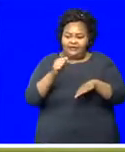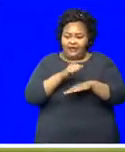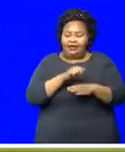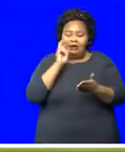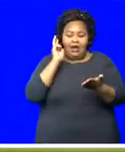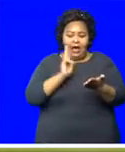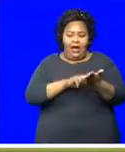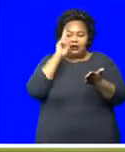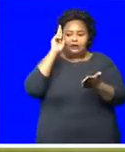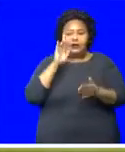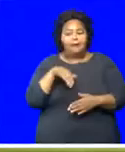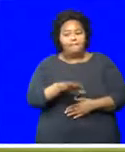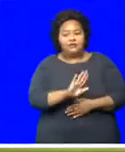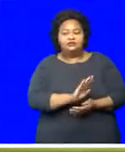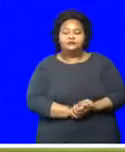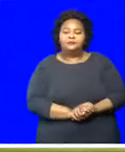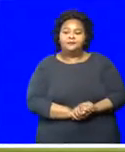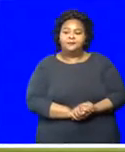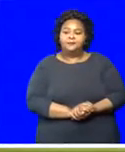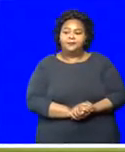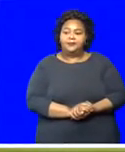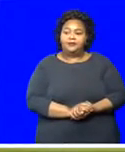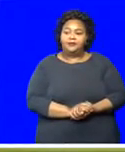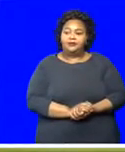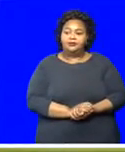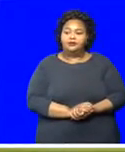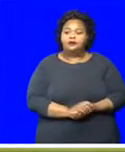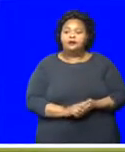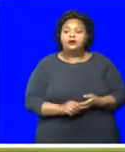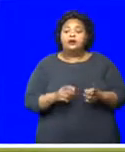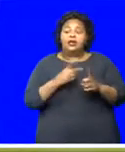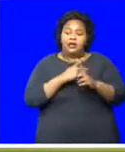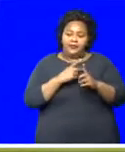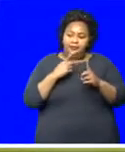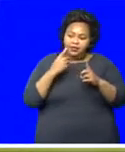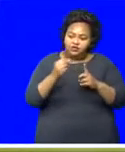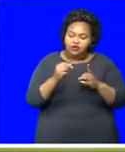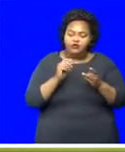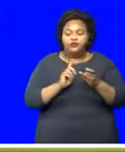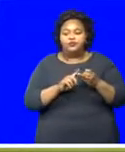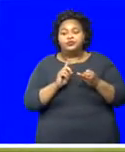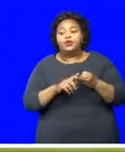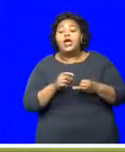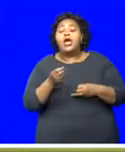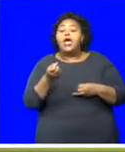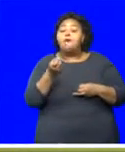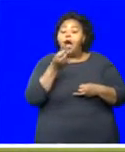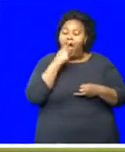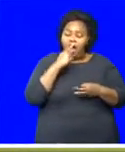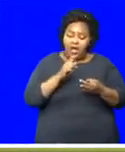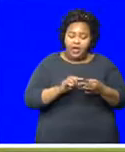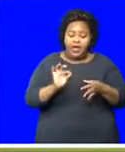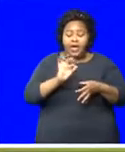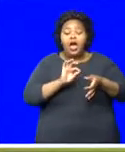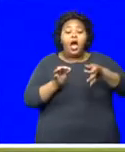intinto ekufana nama-pharmaceuticals, intinto ekufana nama-vaccines nemaphilisi, lolo kuthole